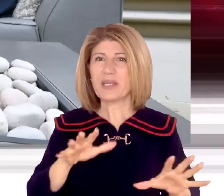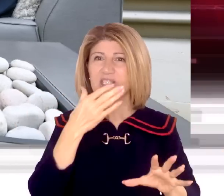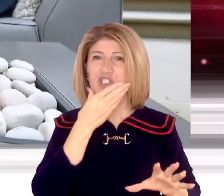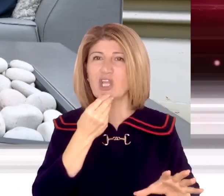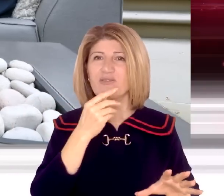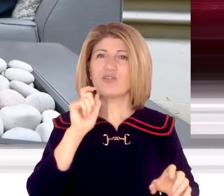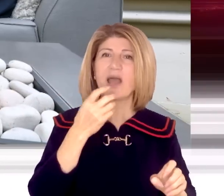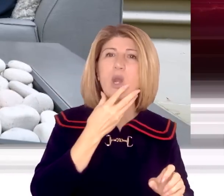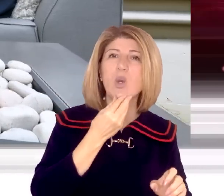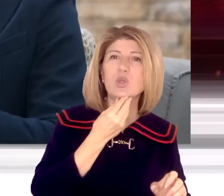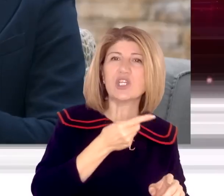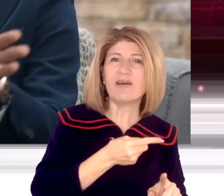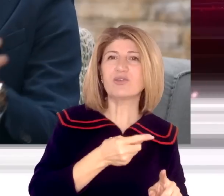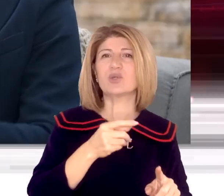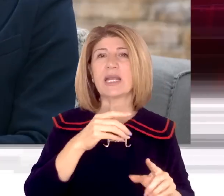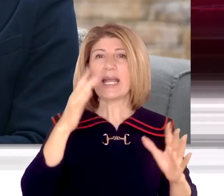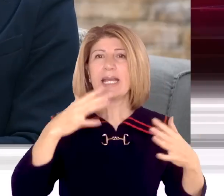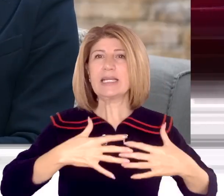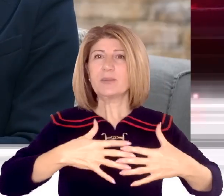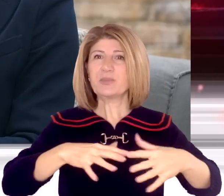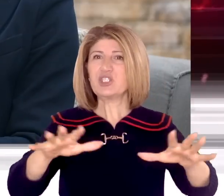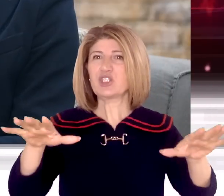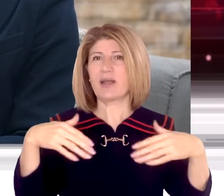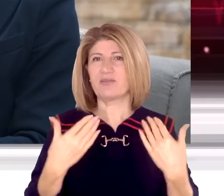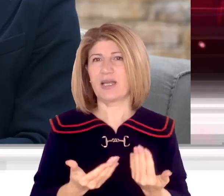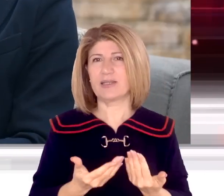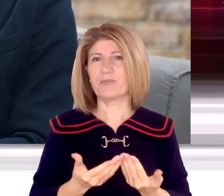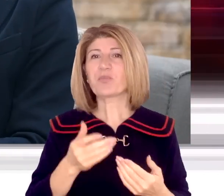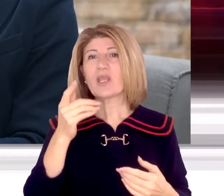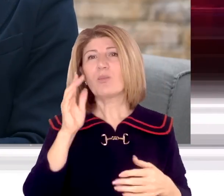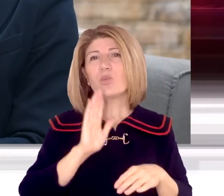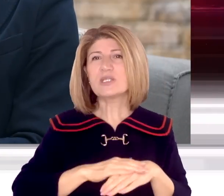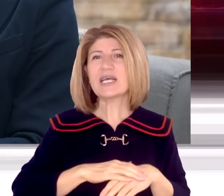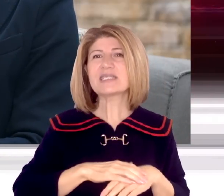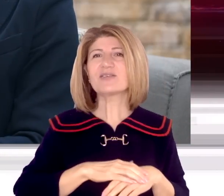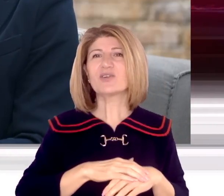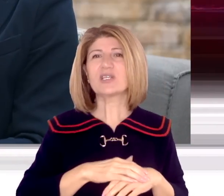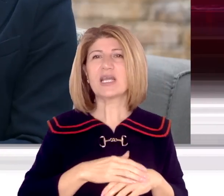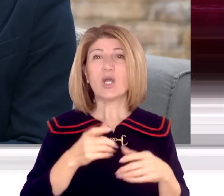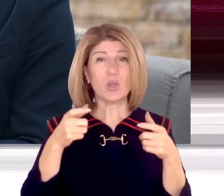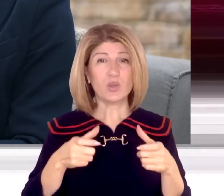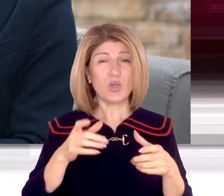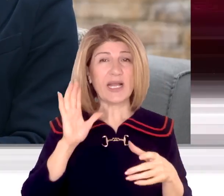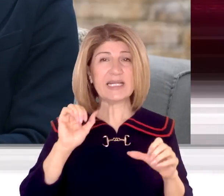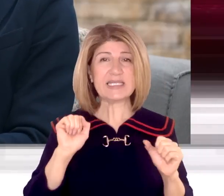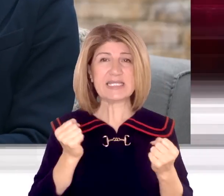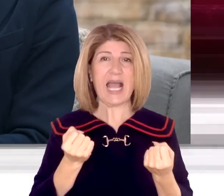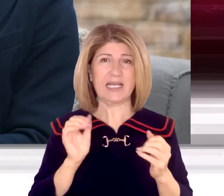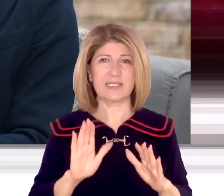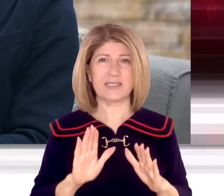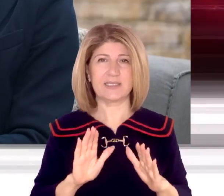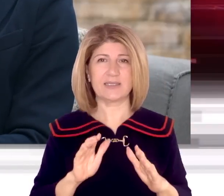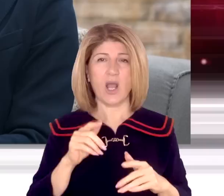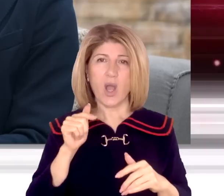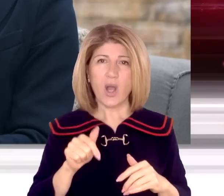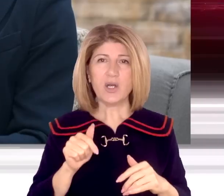و جوان خب خیلی گسترش پیدا بکنه و متاسفانه کنترلش هم سخت هست.